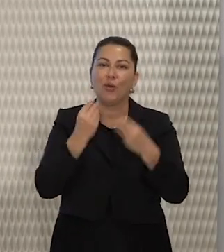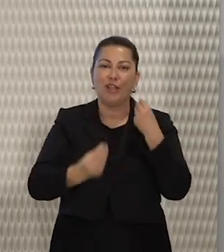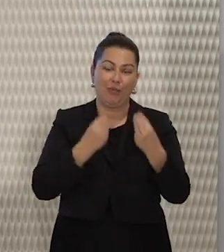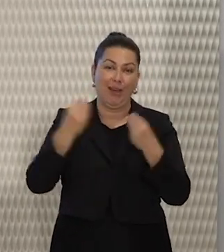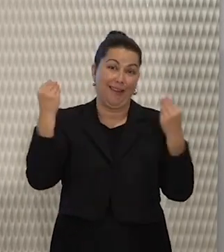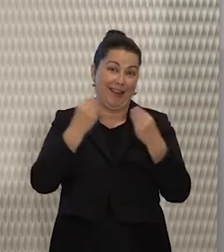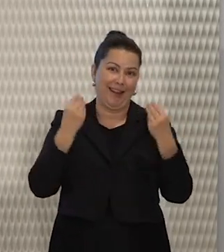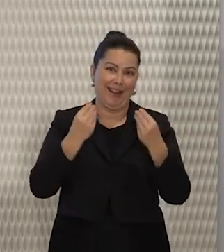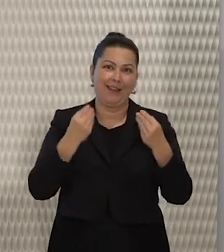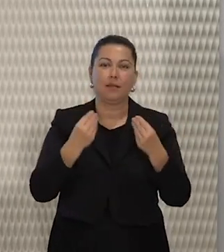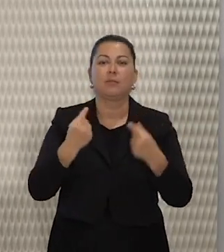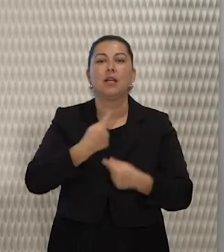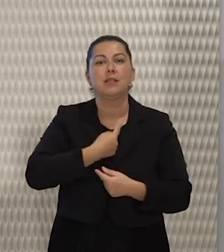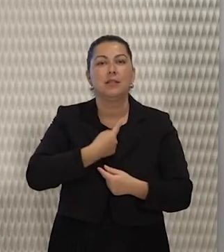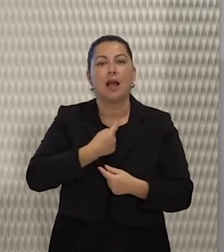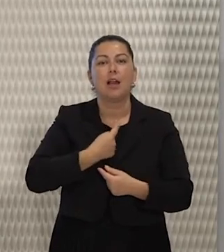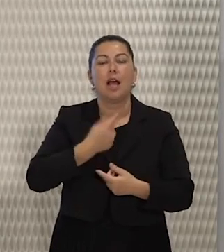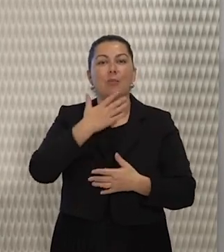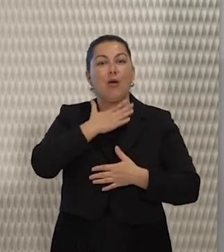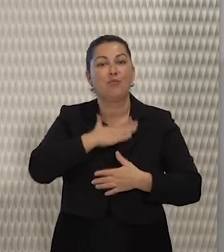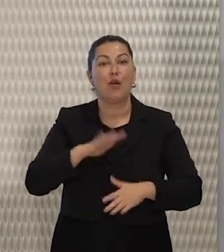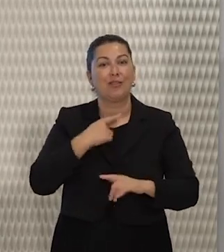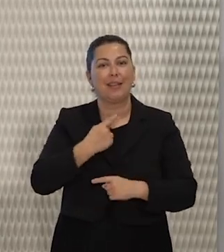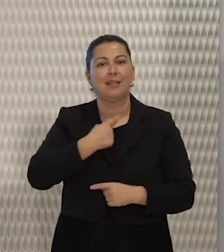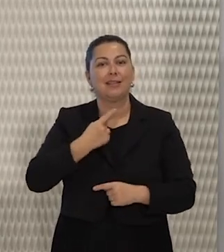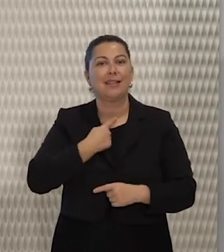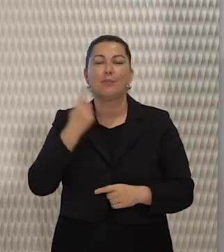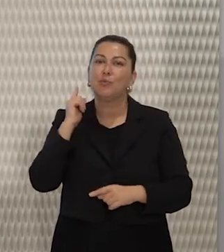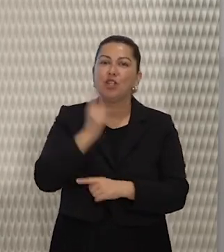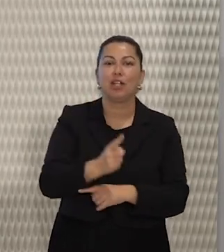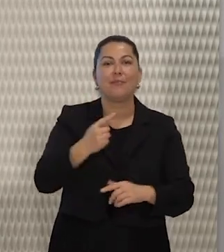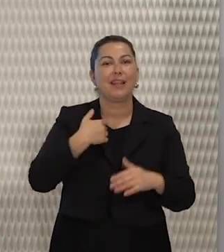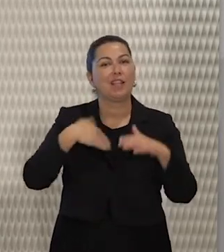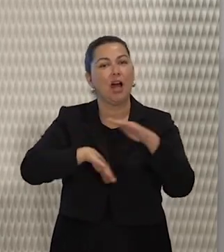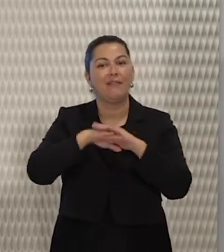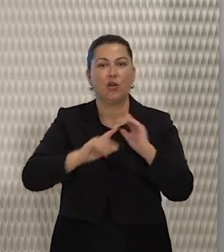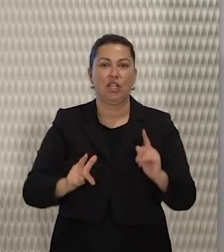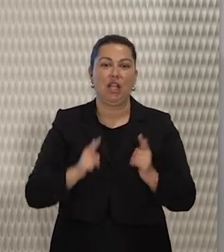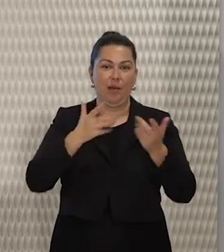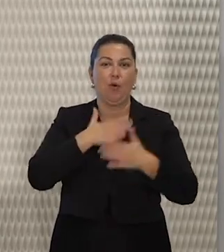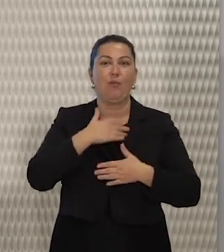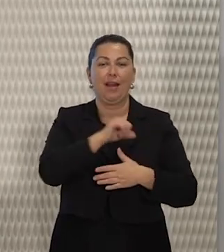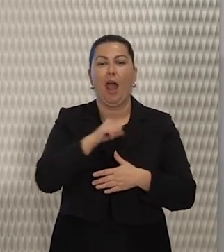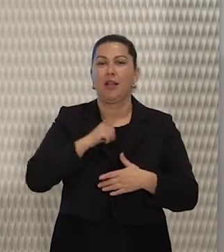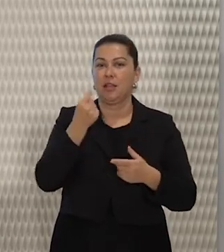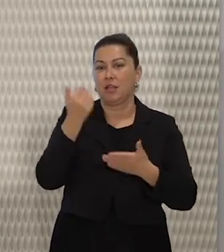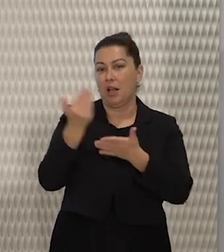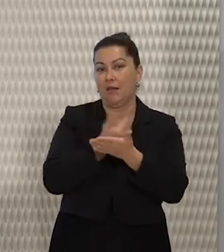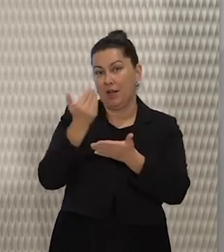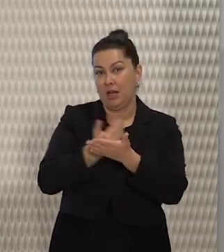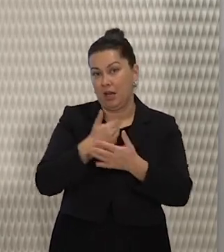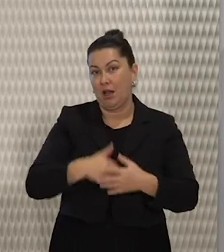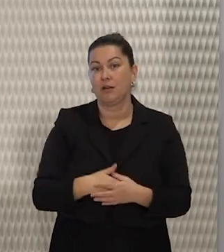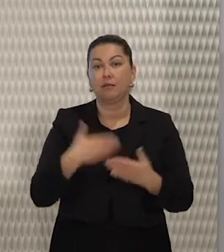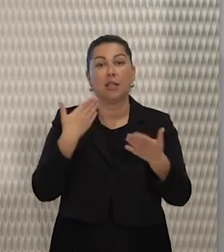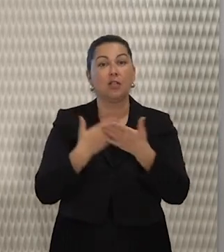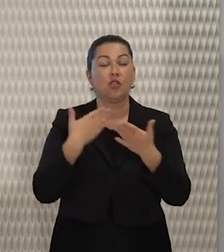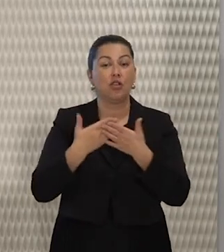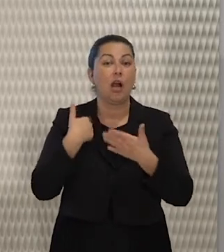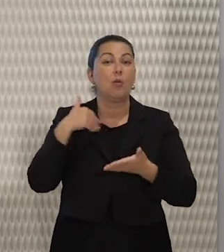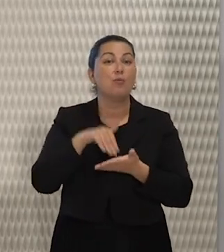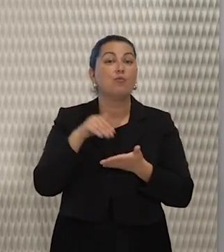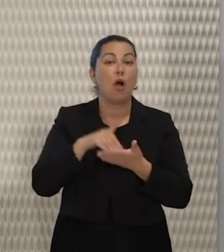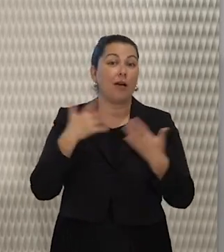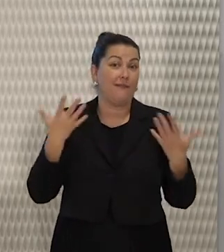gelernt. Ich möchte ein selbstbestimmtes und erfülltes Leben haben und mein eigenes Geld verdienen. Dafür brauche